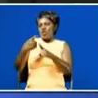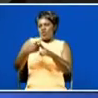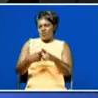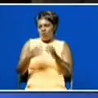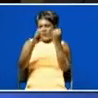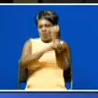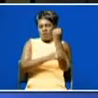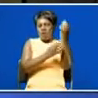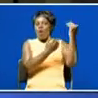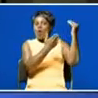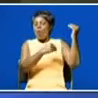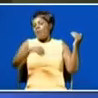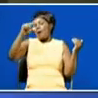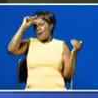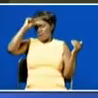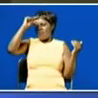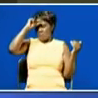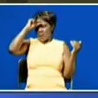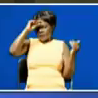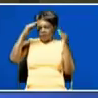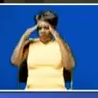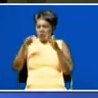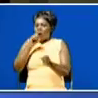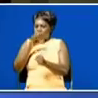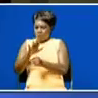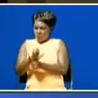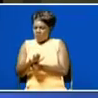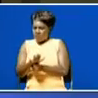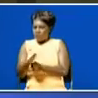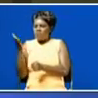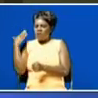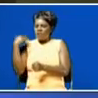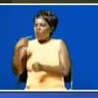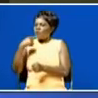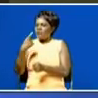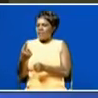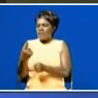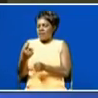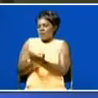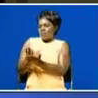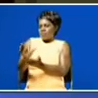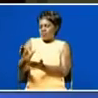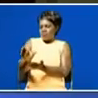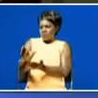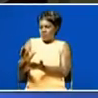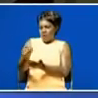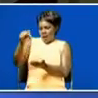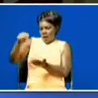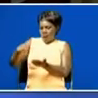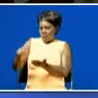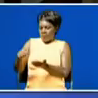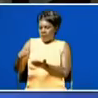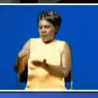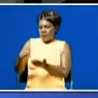nchini. Wanatumai kwamba serikali itatilia maanani ile ahadi walioitoa kwamba watadhamini michezo hapa